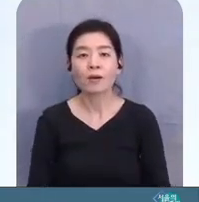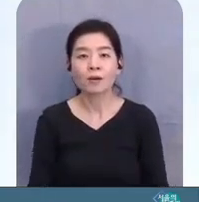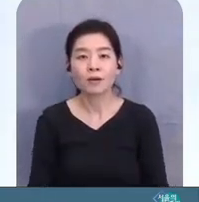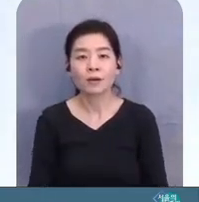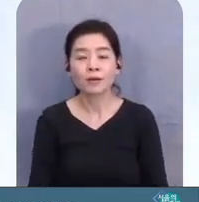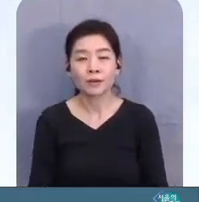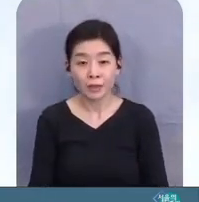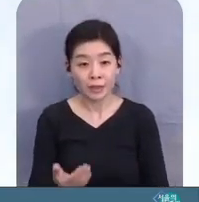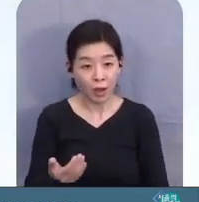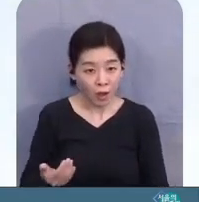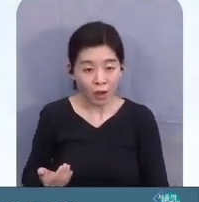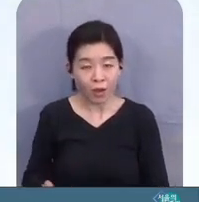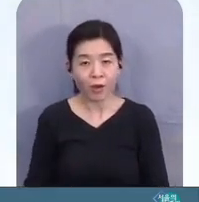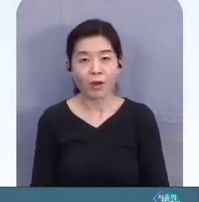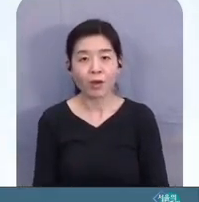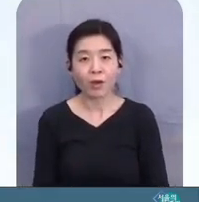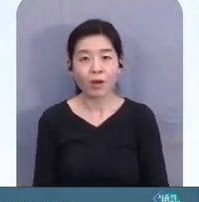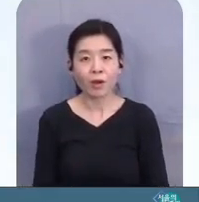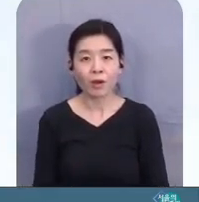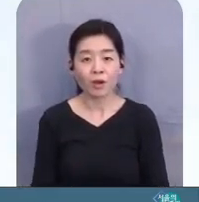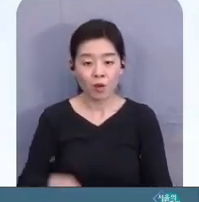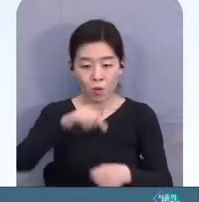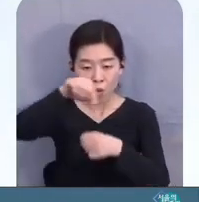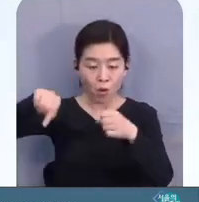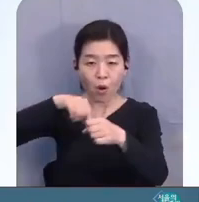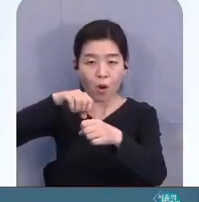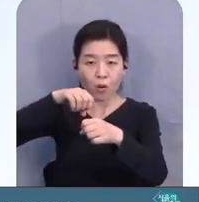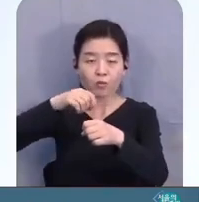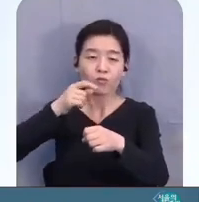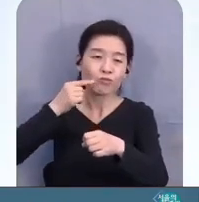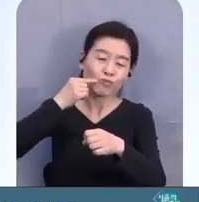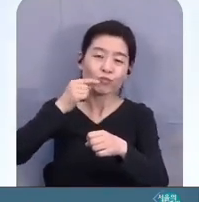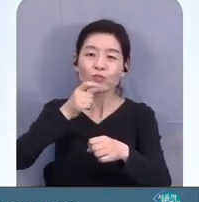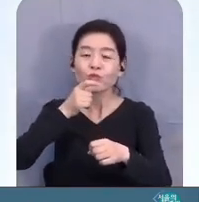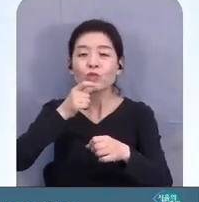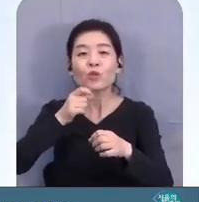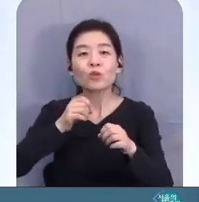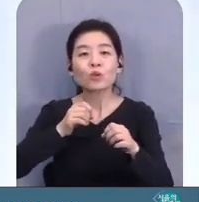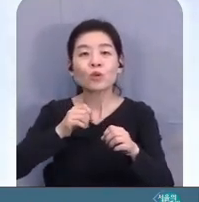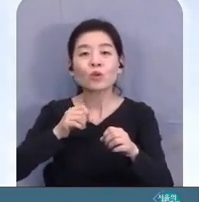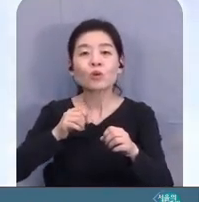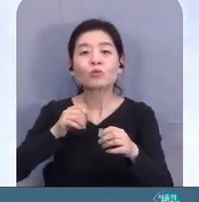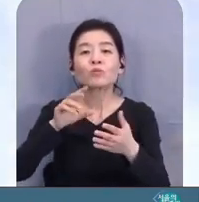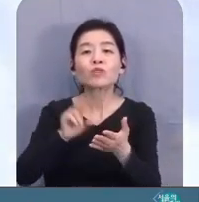전에 후쿠시마 오염수가 어떤 문제고 또